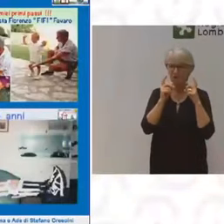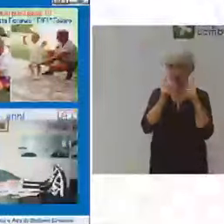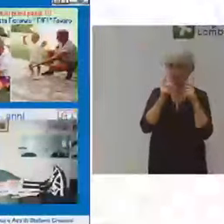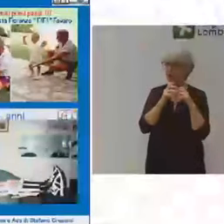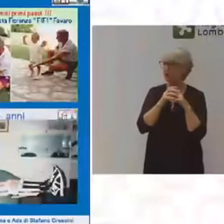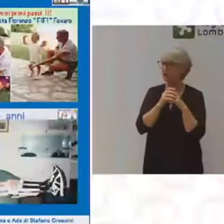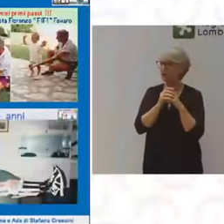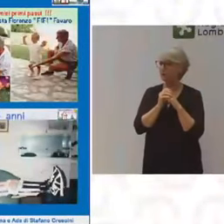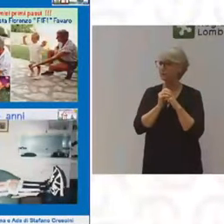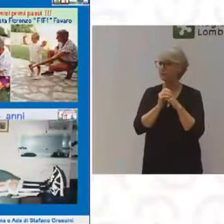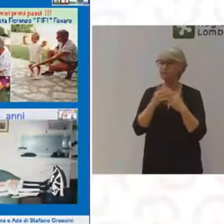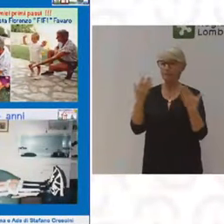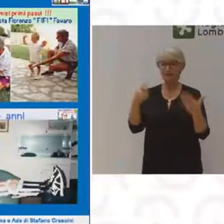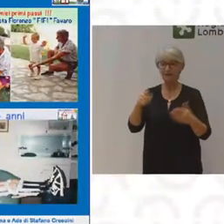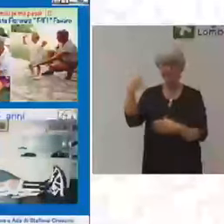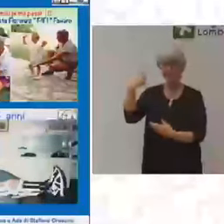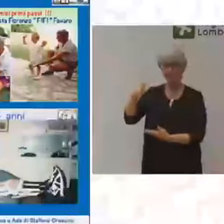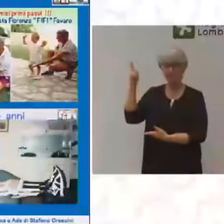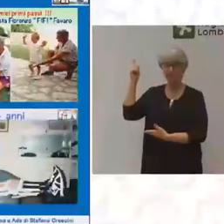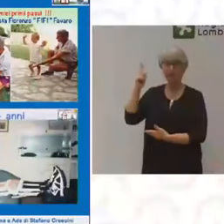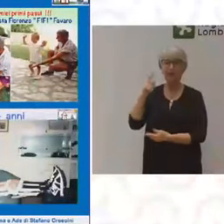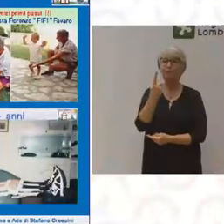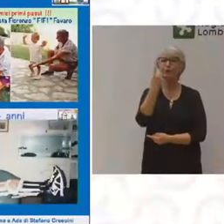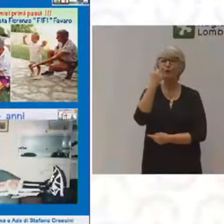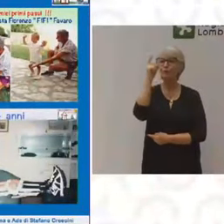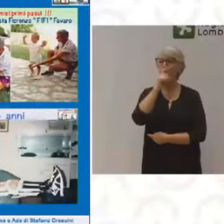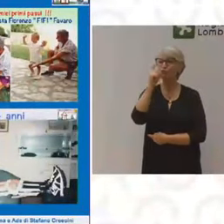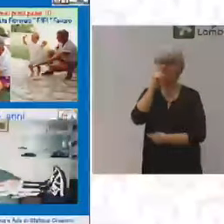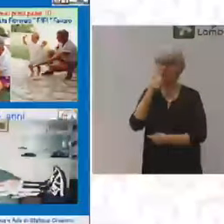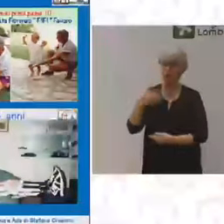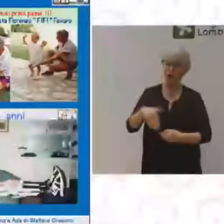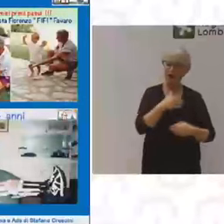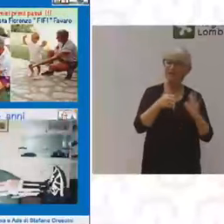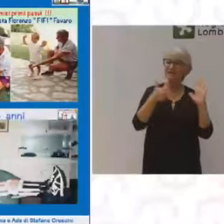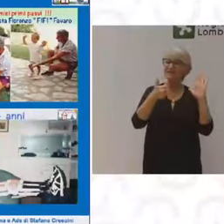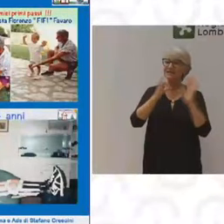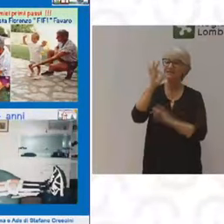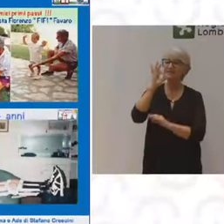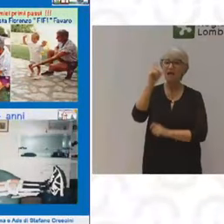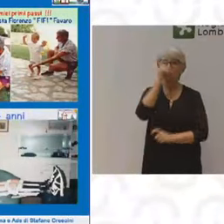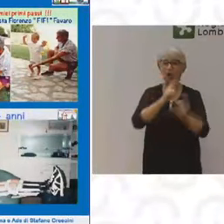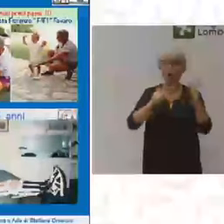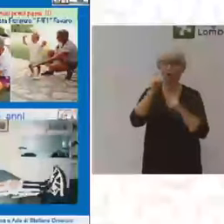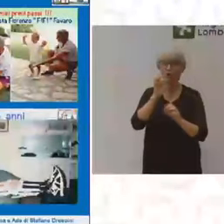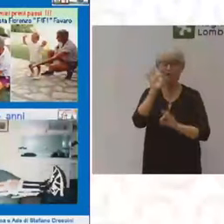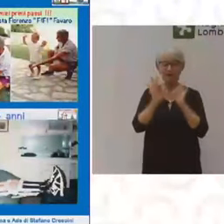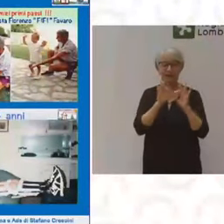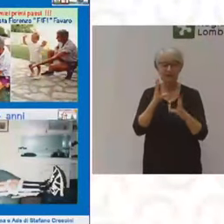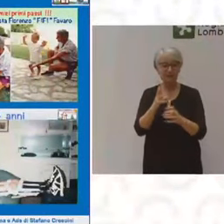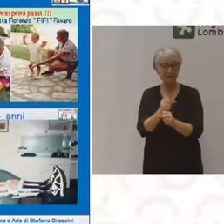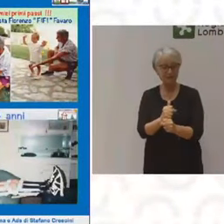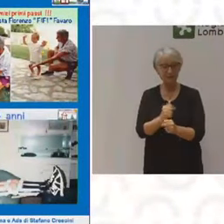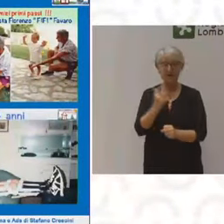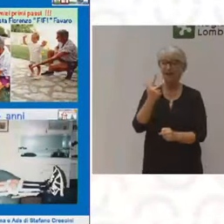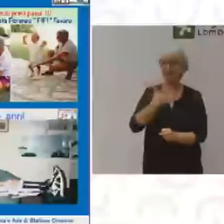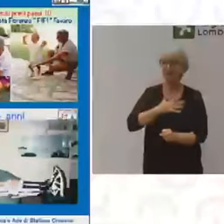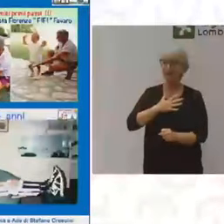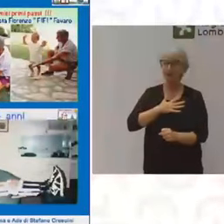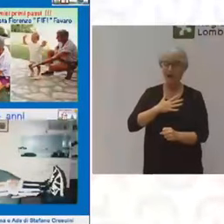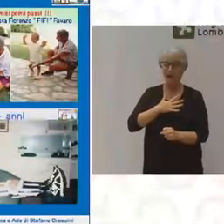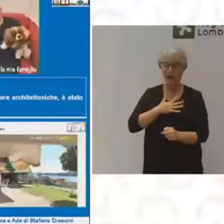sociale. Ecco Stefano il primo giorno a casa dopo 60 giorni in terapia intensiva, i primi passi a 3 anni, gli